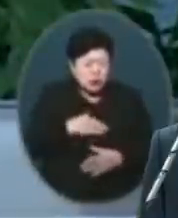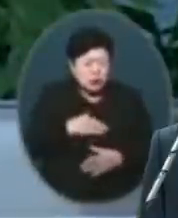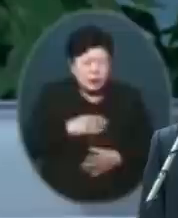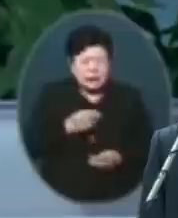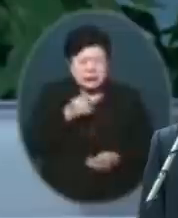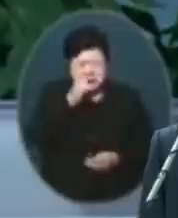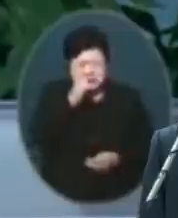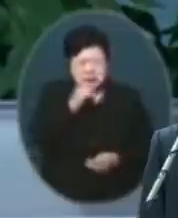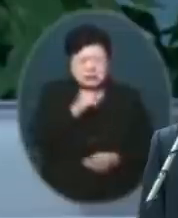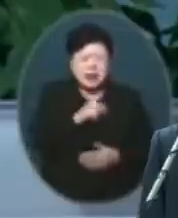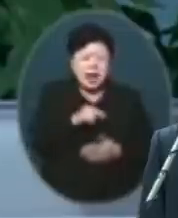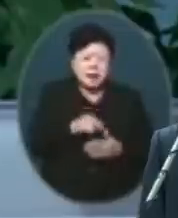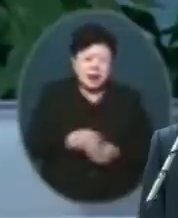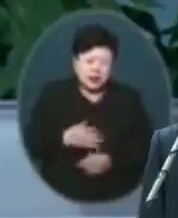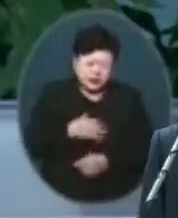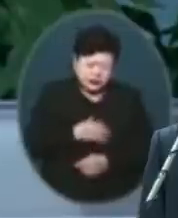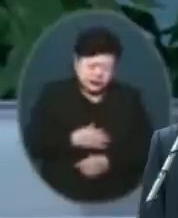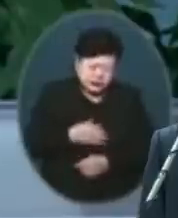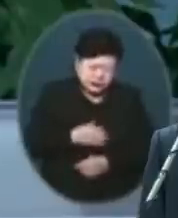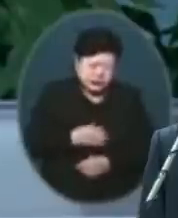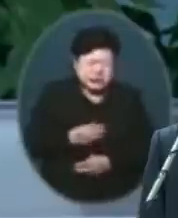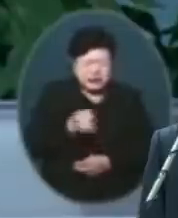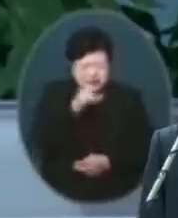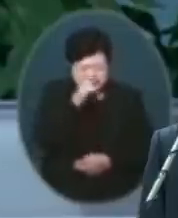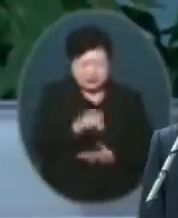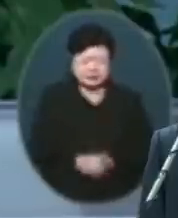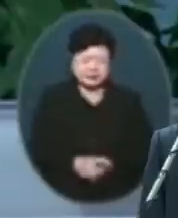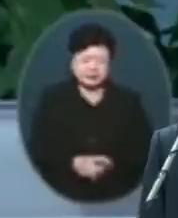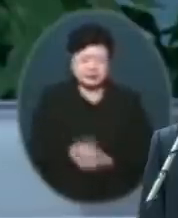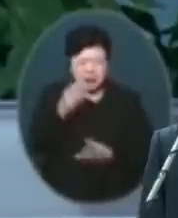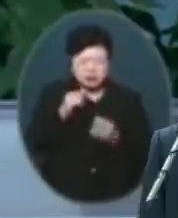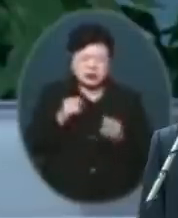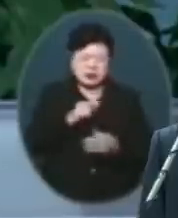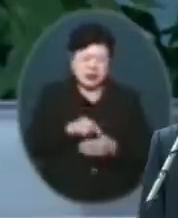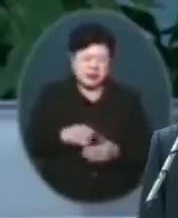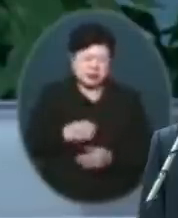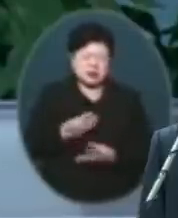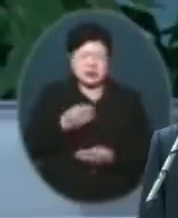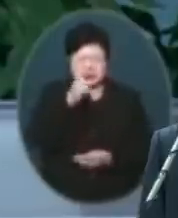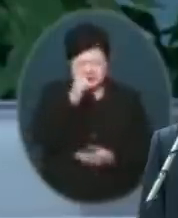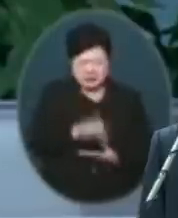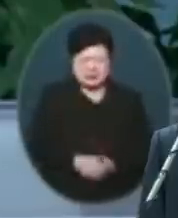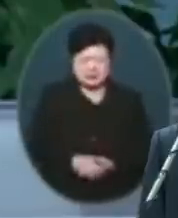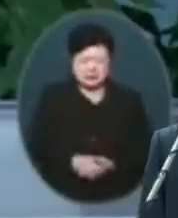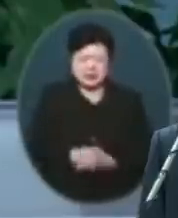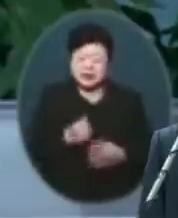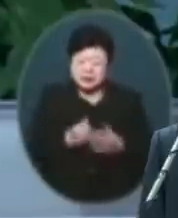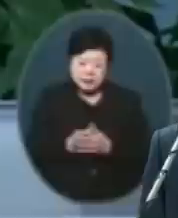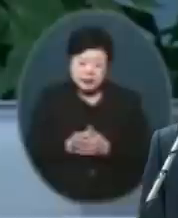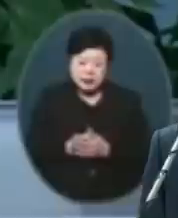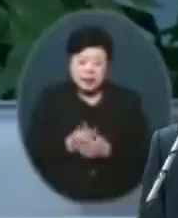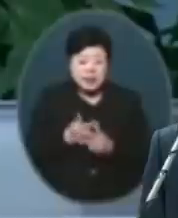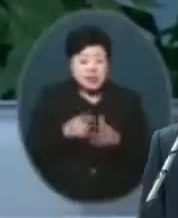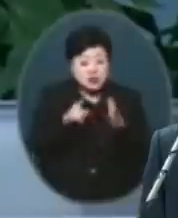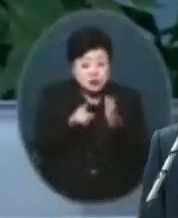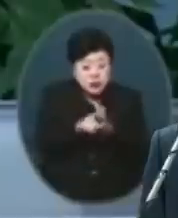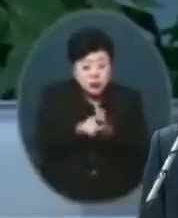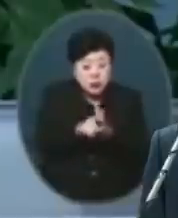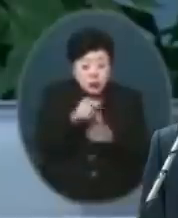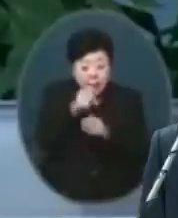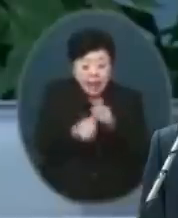두려워하는 마음을 많이 가진 지가 우리 한국 사람인 것입니다. 그러므로 우리는 예수 그리스도를